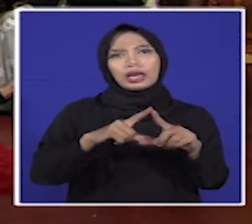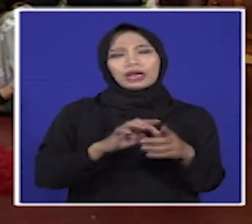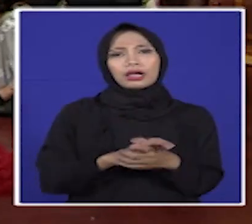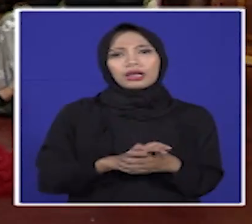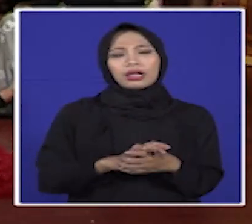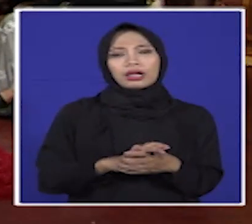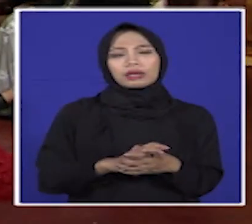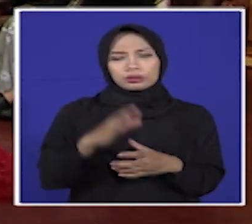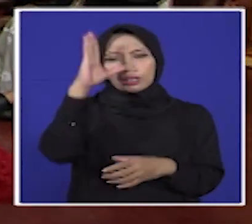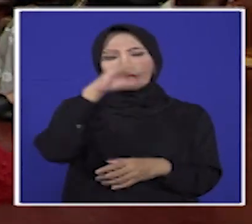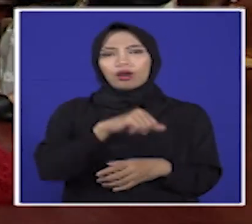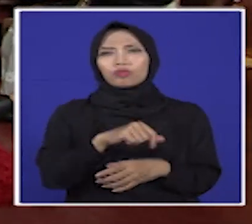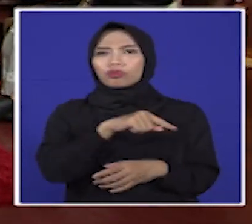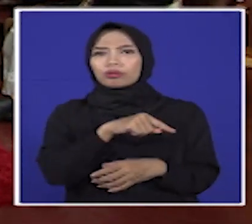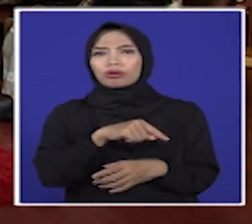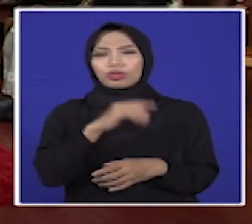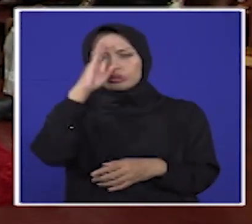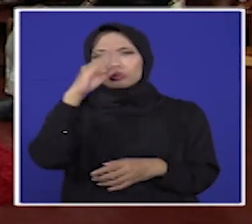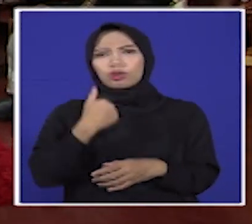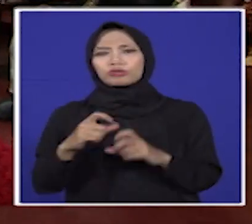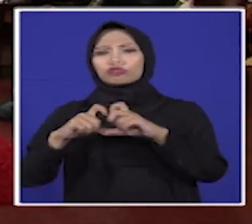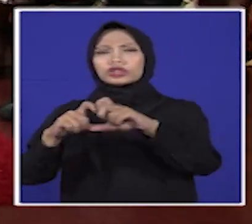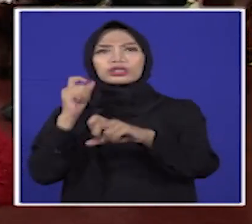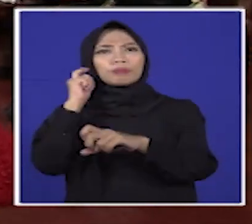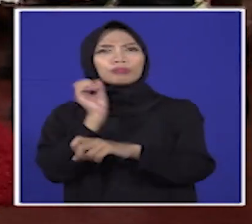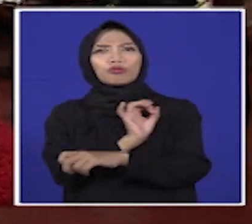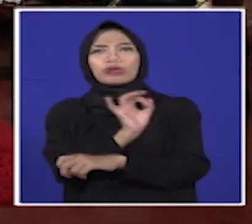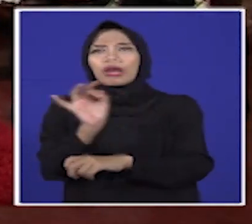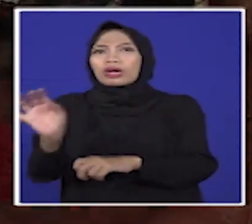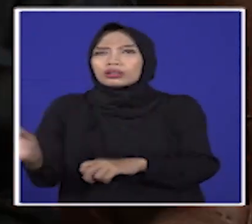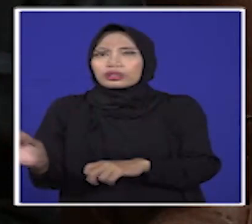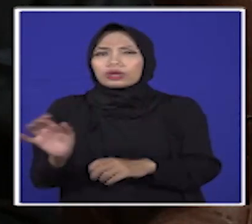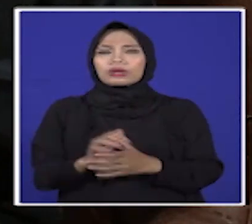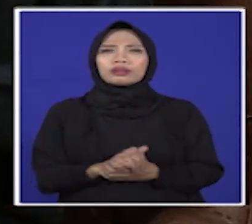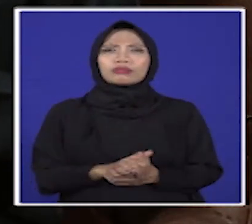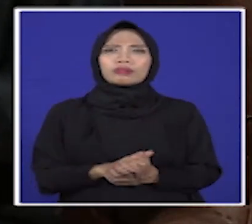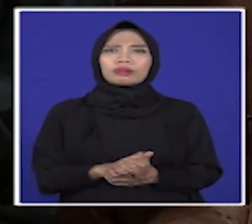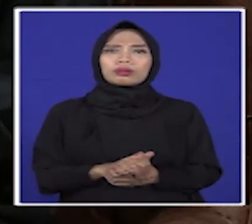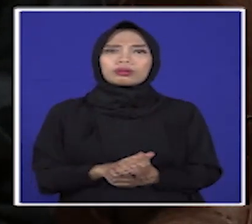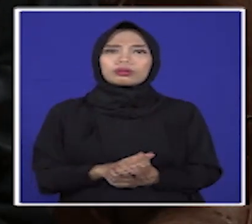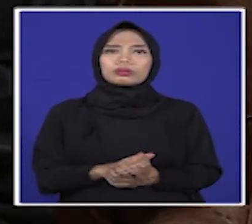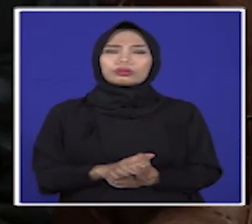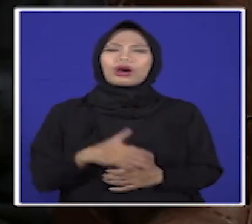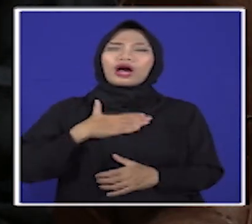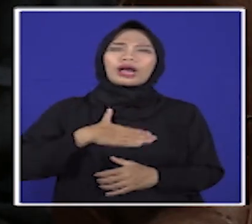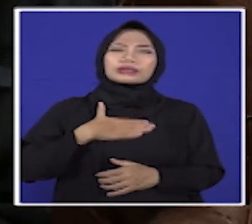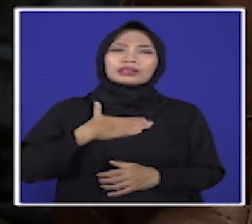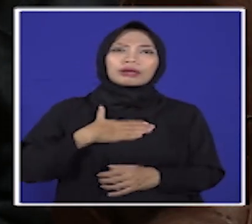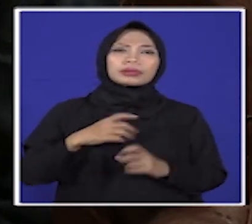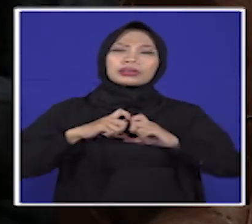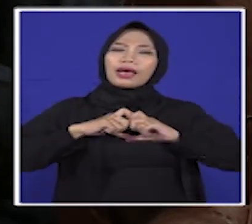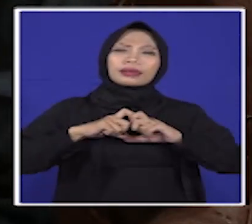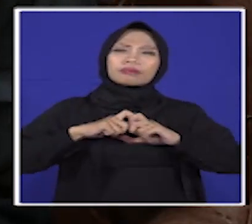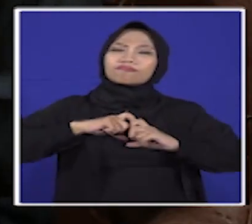cinta yang lain, yang ternyata membuat hatinya robek dan terluka, yang ternyata menimbulkan penderitaan yang terus menerus.